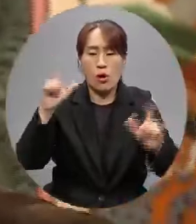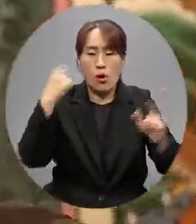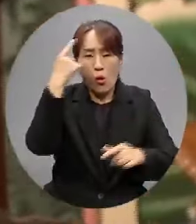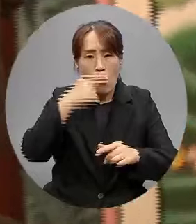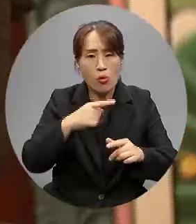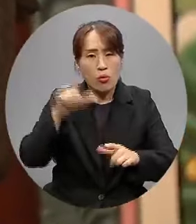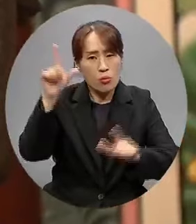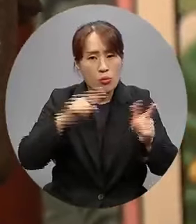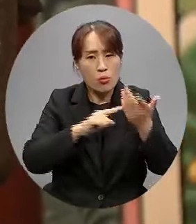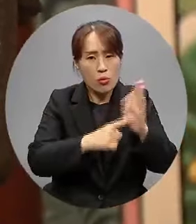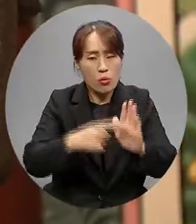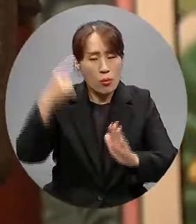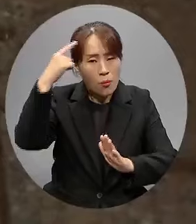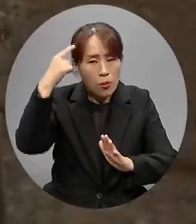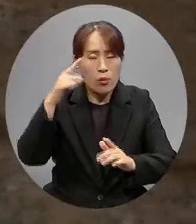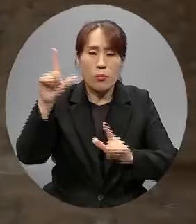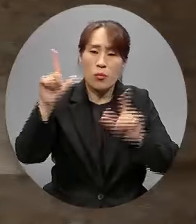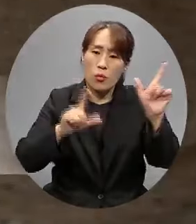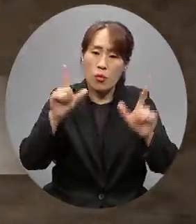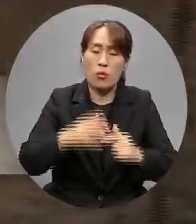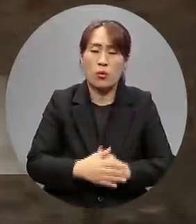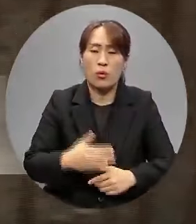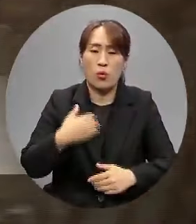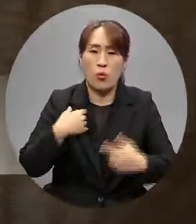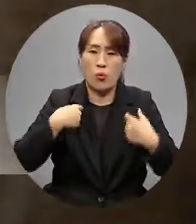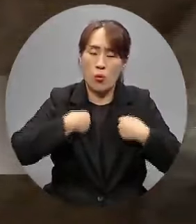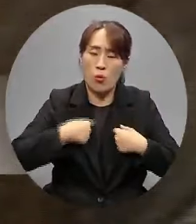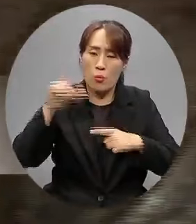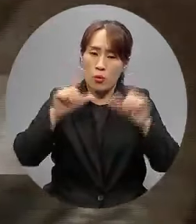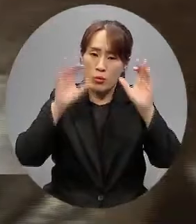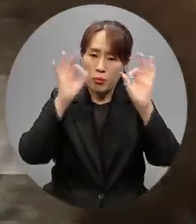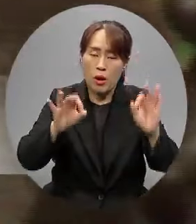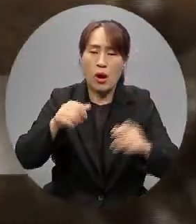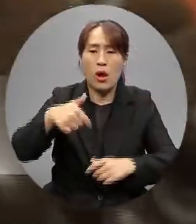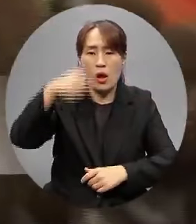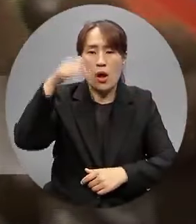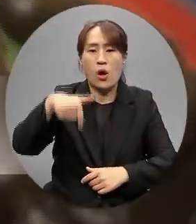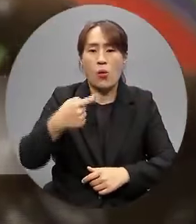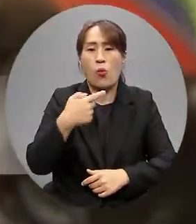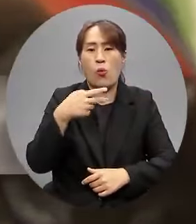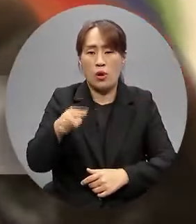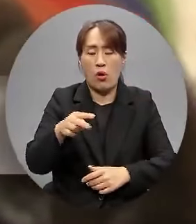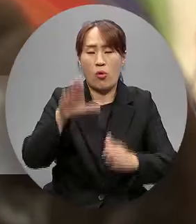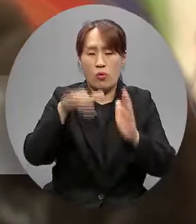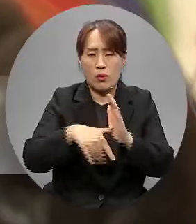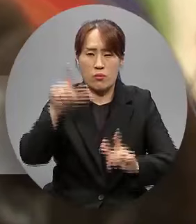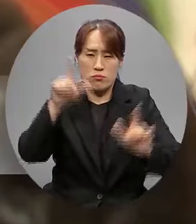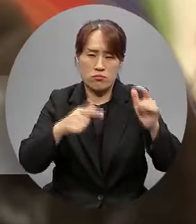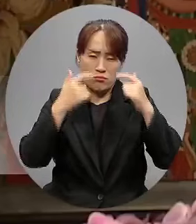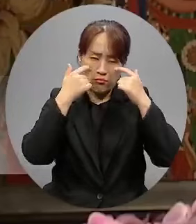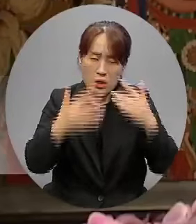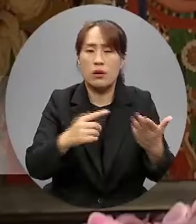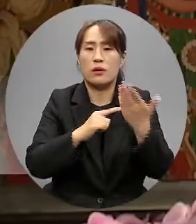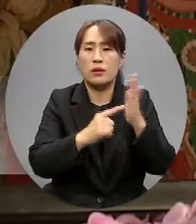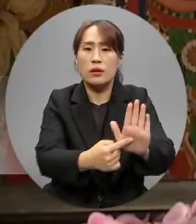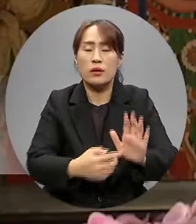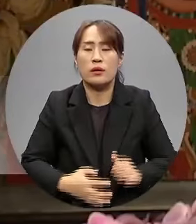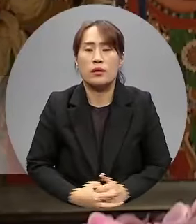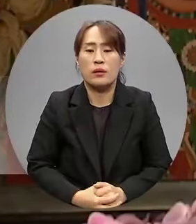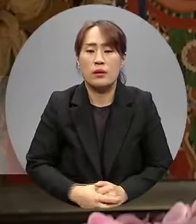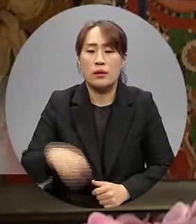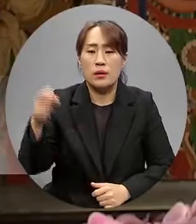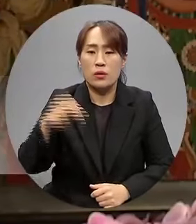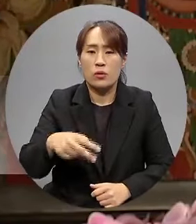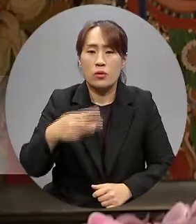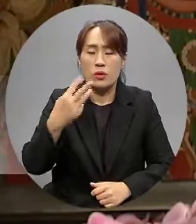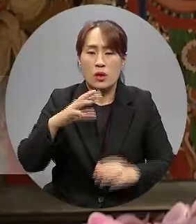기법이나 머리의 반달 모양 옷주름 등을 볼 때 고려시대 불상의 특징을 잘 반영하고 있습니다 또